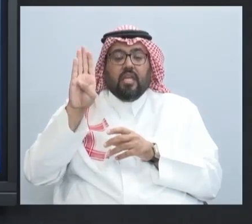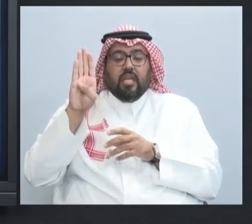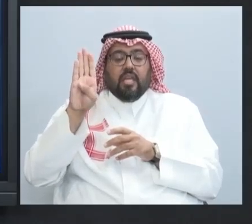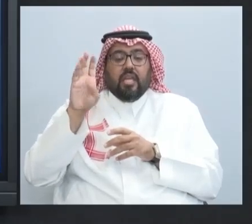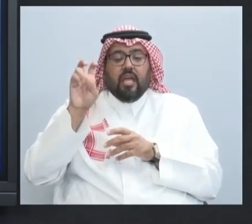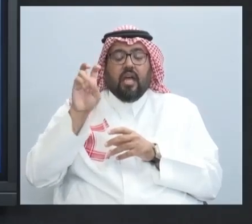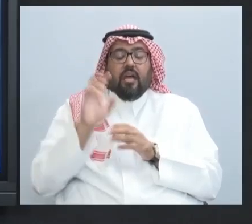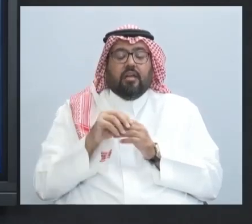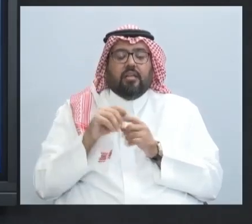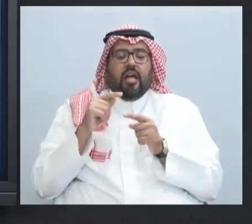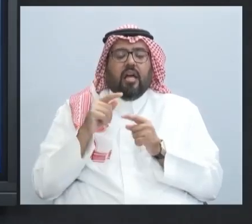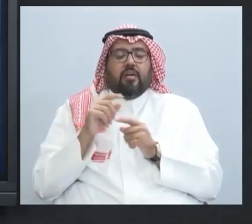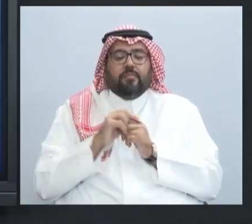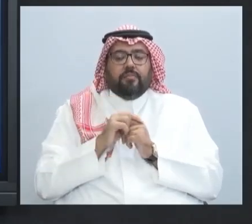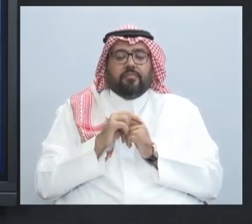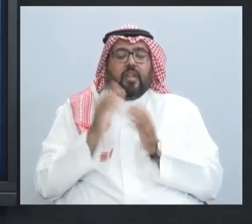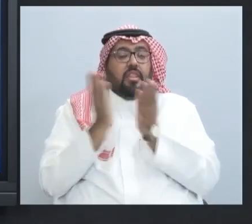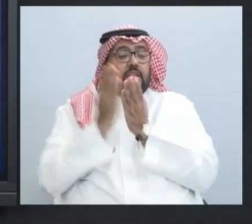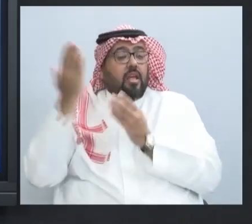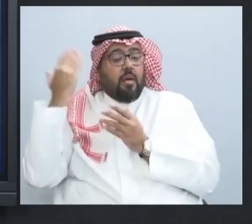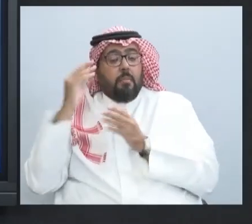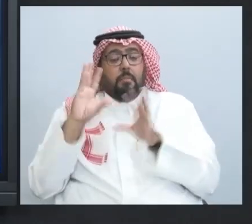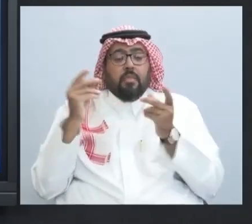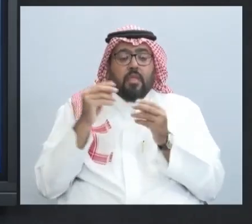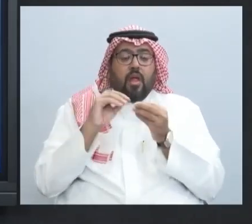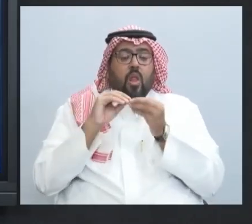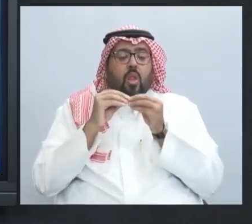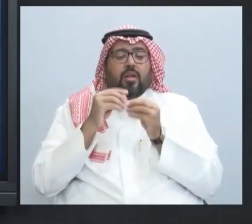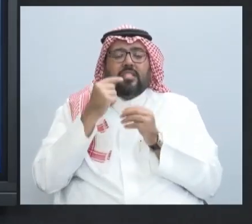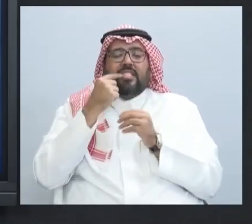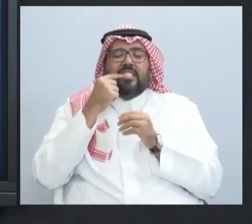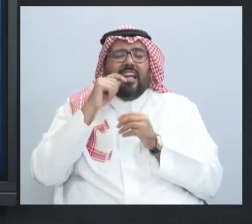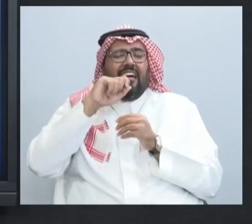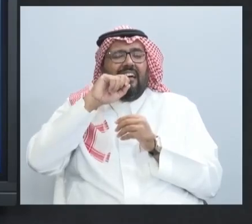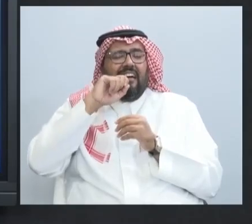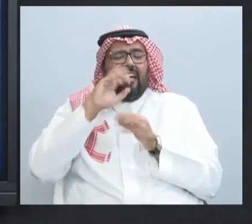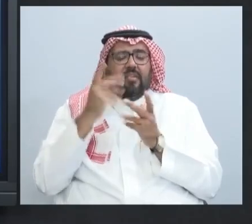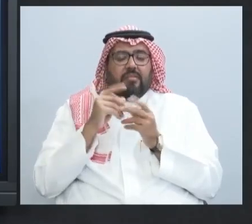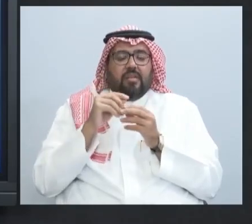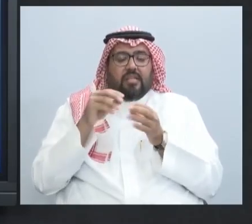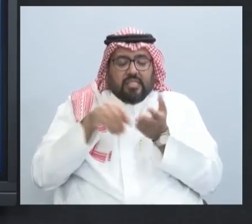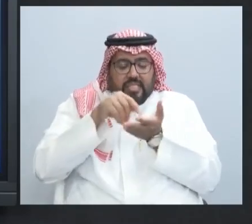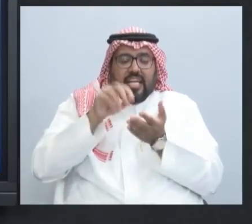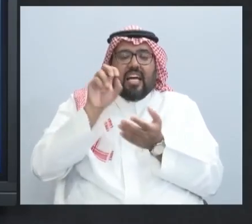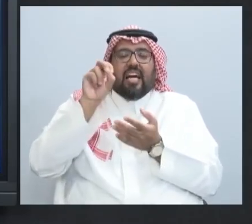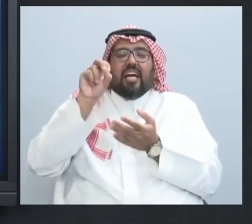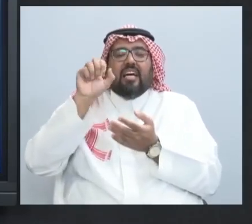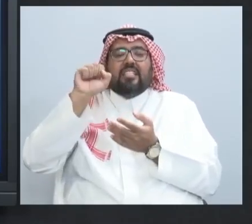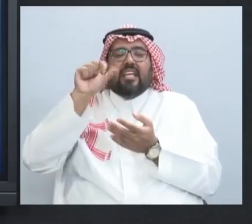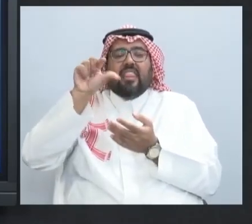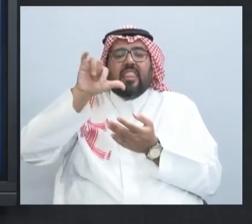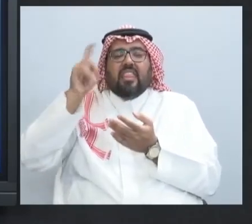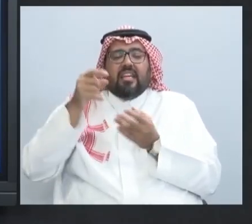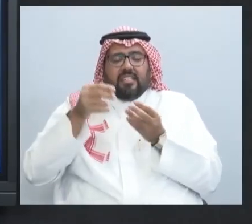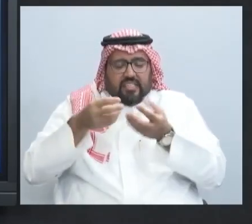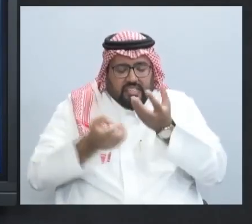للسبائك في درسنا الماضي كالبرونز الذي يخلط فيه النحاس مع القصدير ثم بعد ذلك يستنتج او